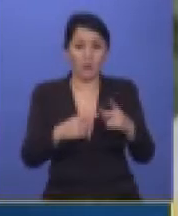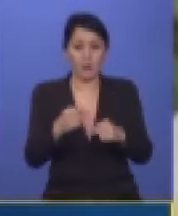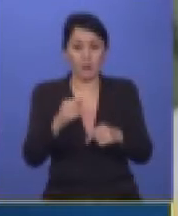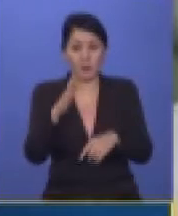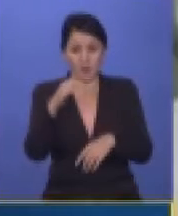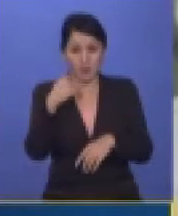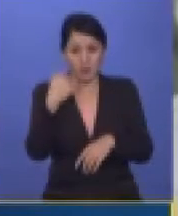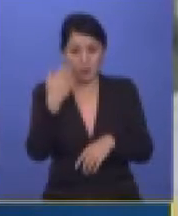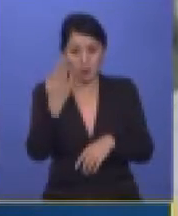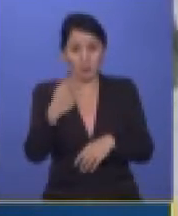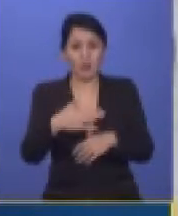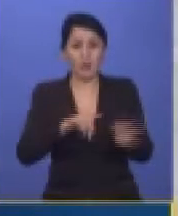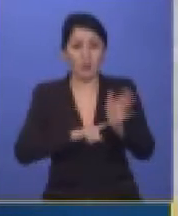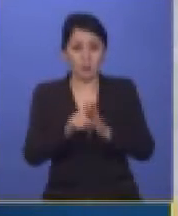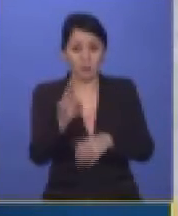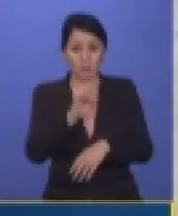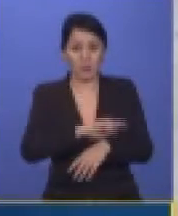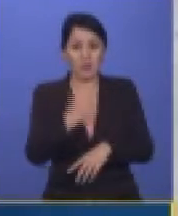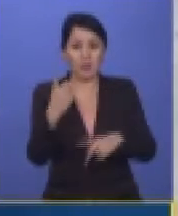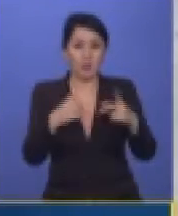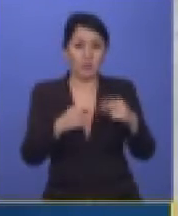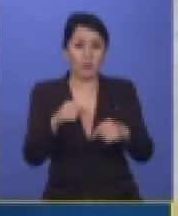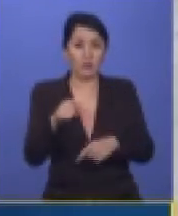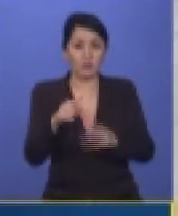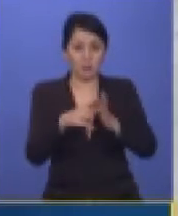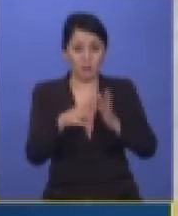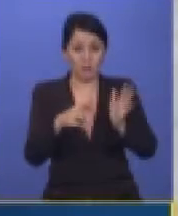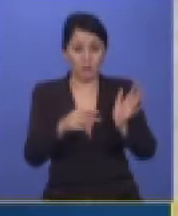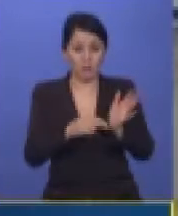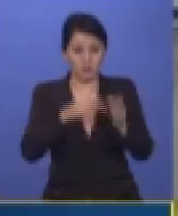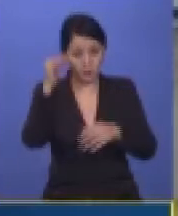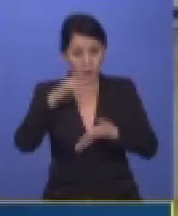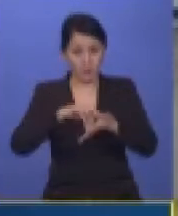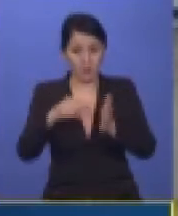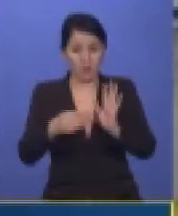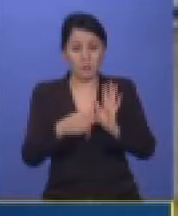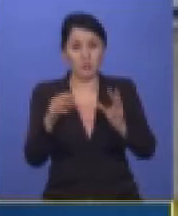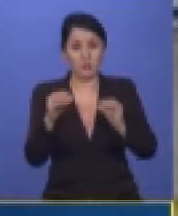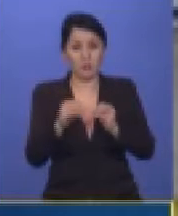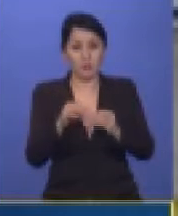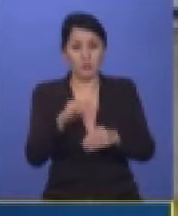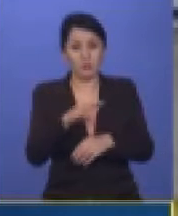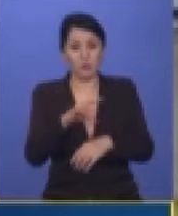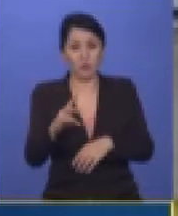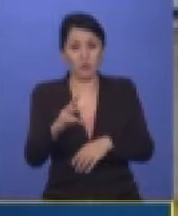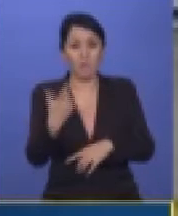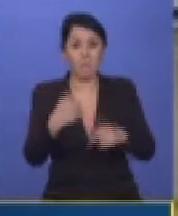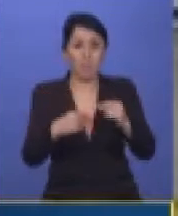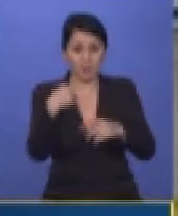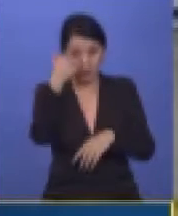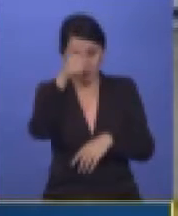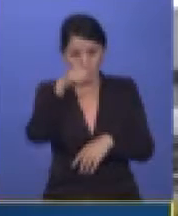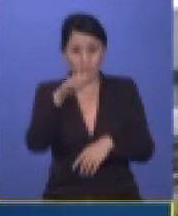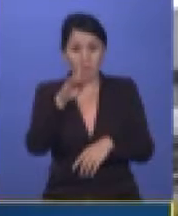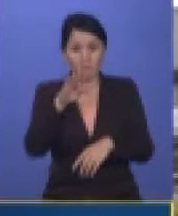Когда ферма выйдет на полную мощность, молоко будут давать 1800 коров. Планируют получать 10 тысяч тонн молока в год. В планах УТО